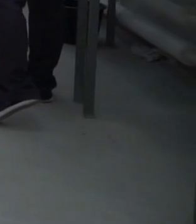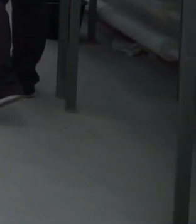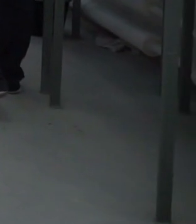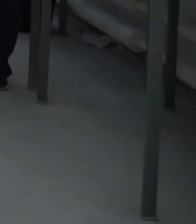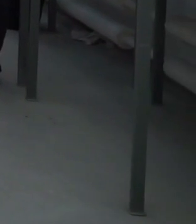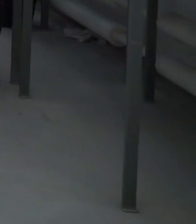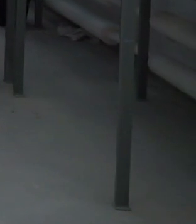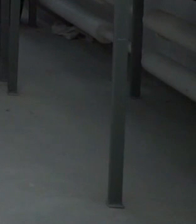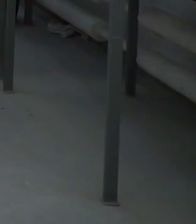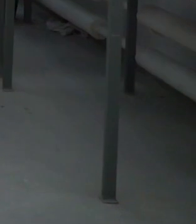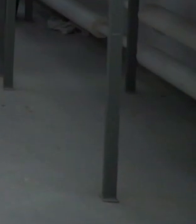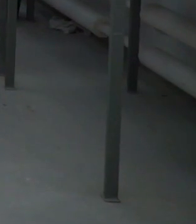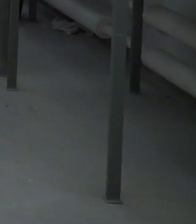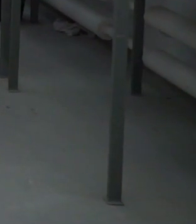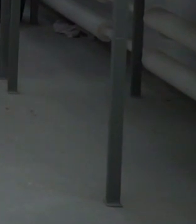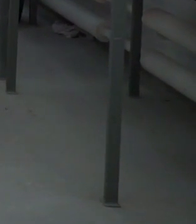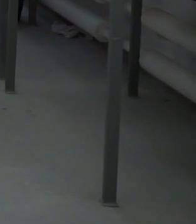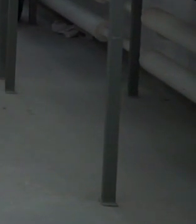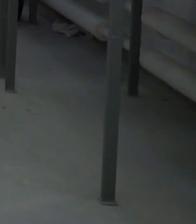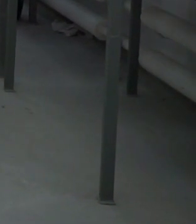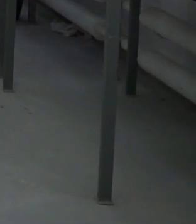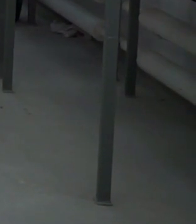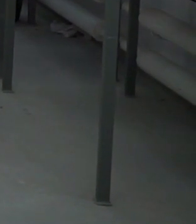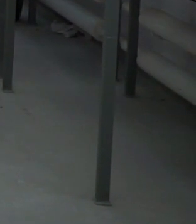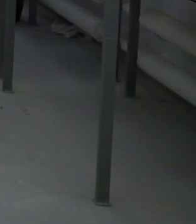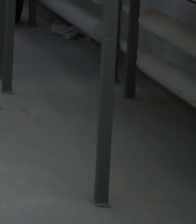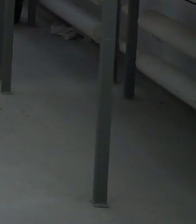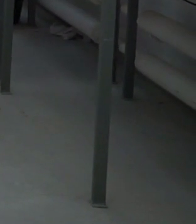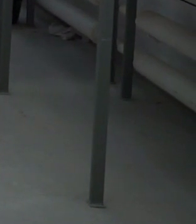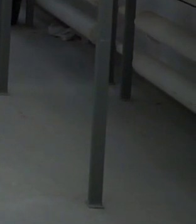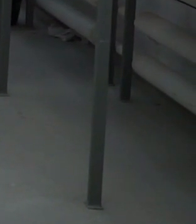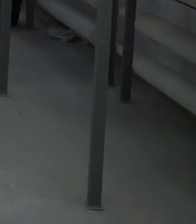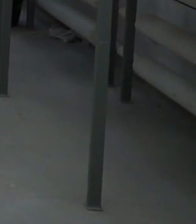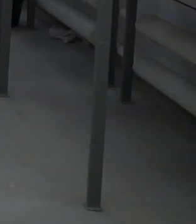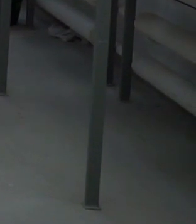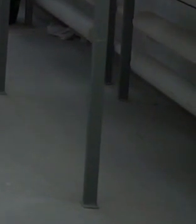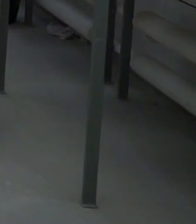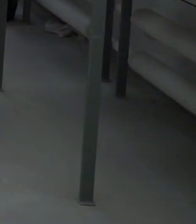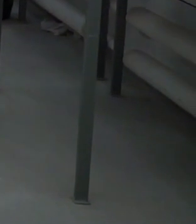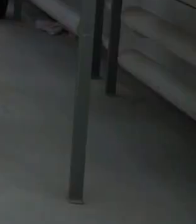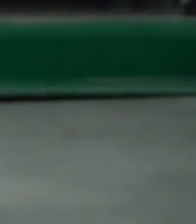хорошо ты-то уж и мотивировать не пустишь родители путают пицца